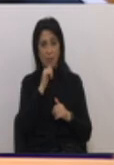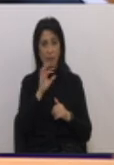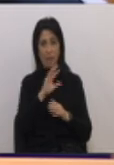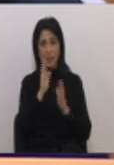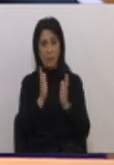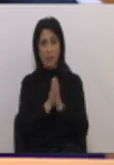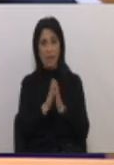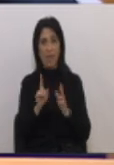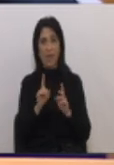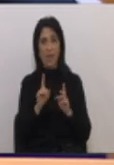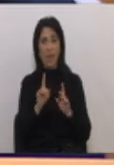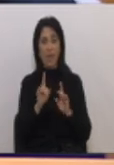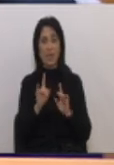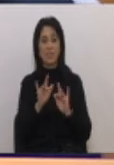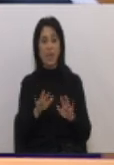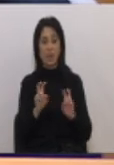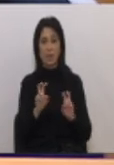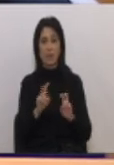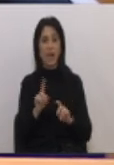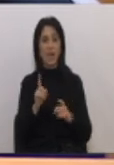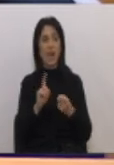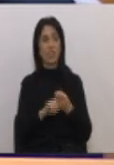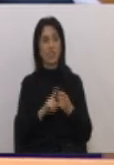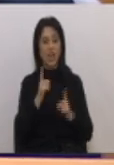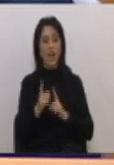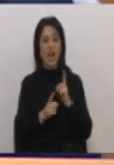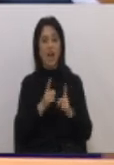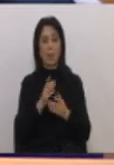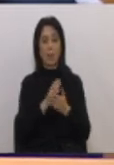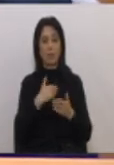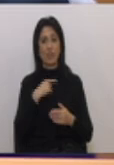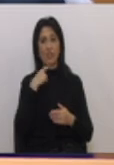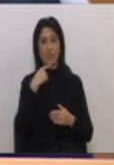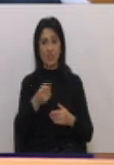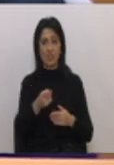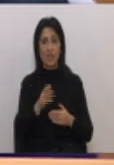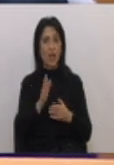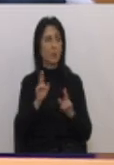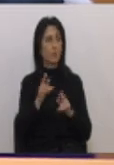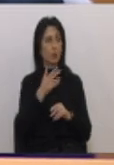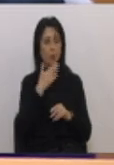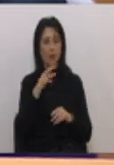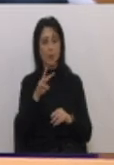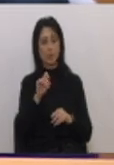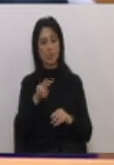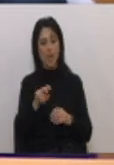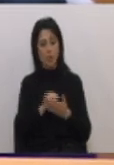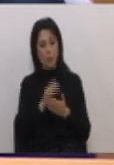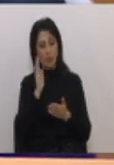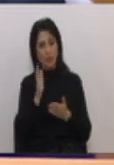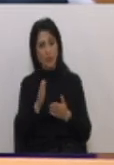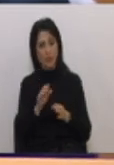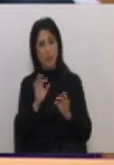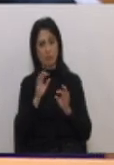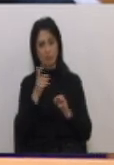scola pestura, rach, rachia, sacme verhutep. Rachia, heba, reforme bisnatsas, ce ești cu itrom? Ara, knișo, blaik, Michelis document, ikneba, validuri